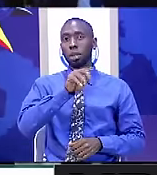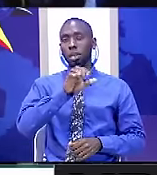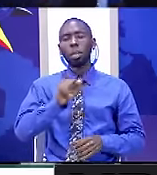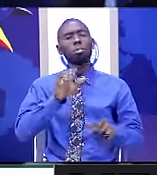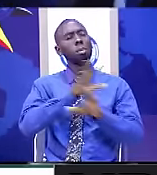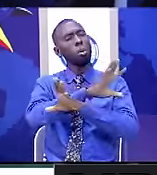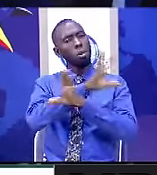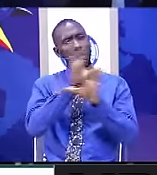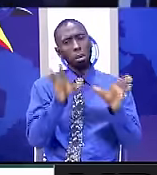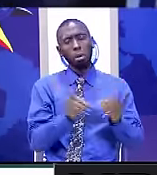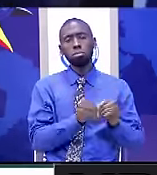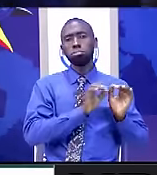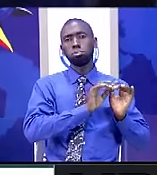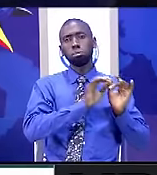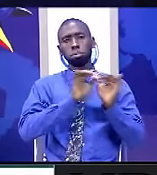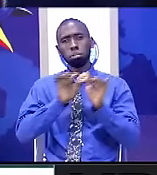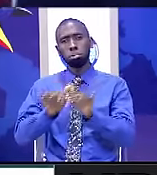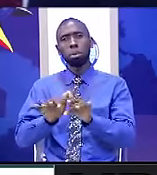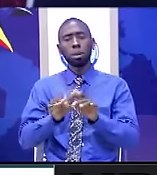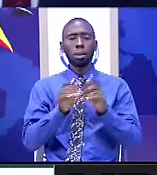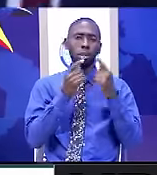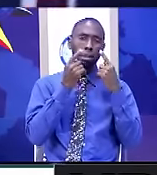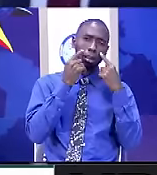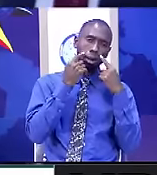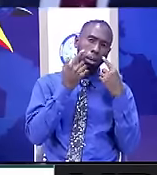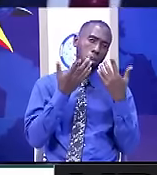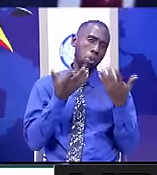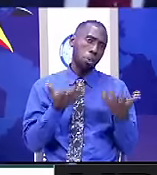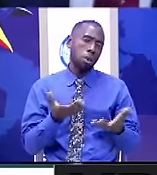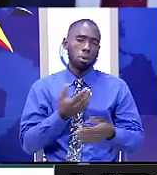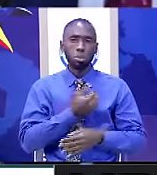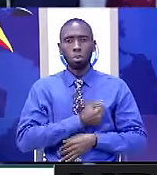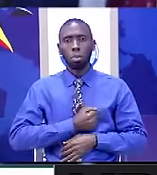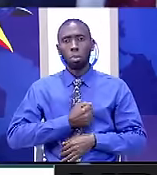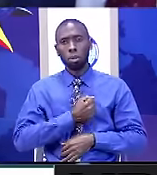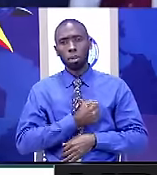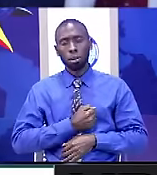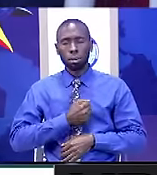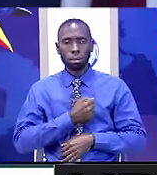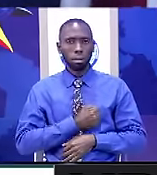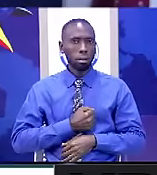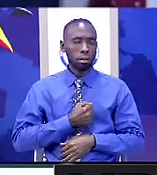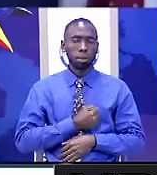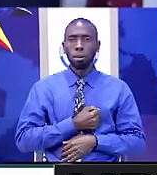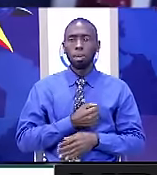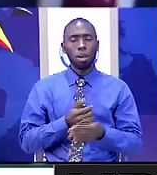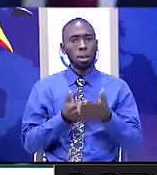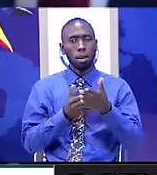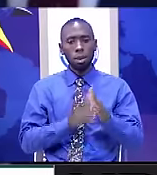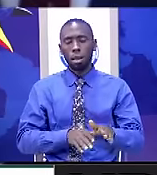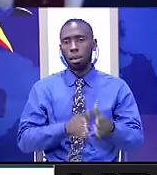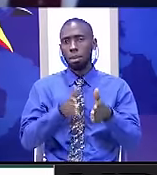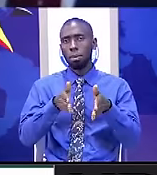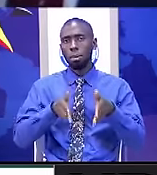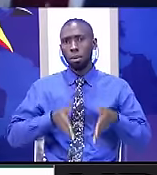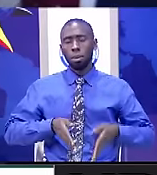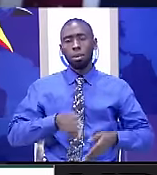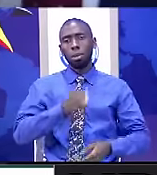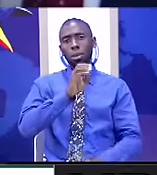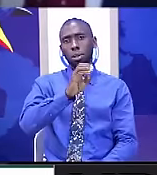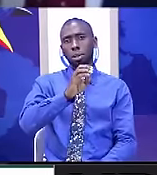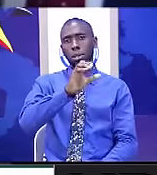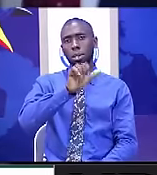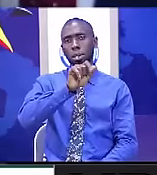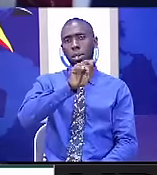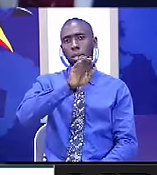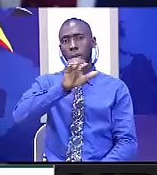bonna bazze babaddeyo okulaba nga babaawo nga bakungubagira omugenzi Cecilia